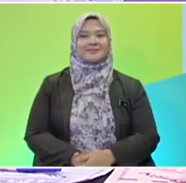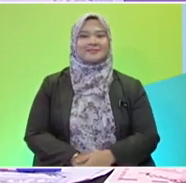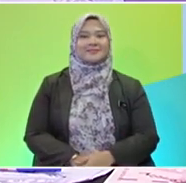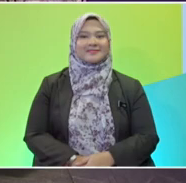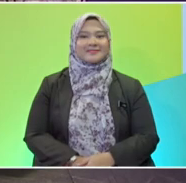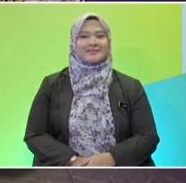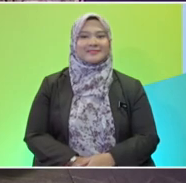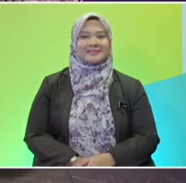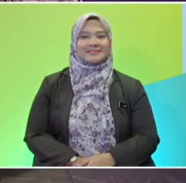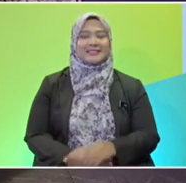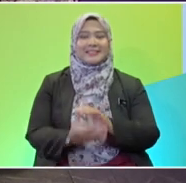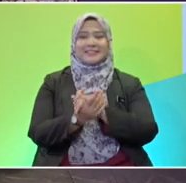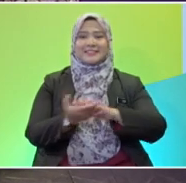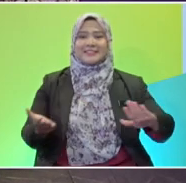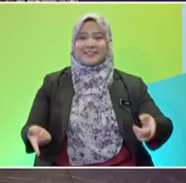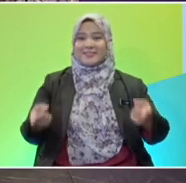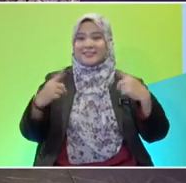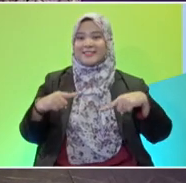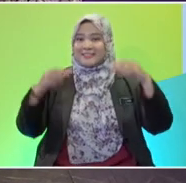Ipo perak selamat datang